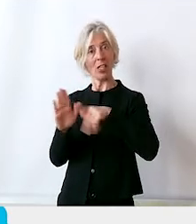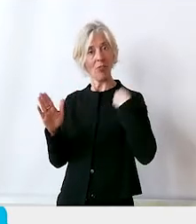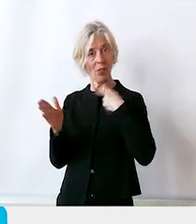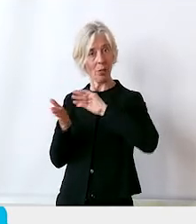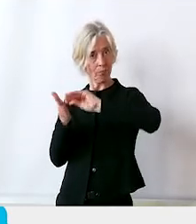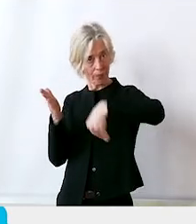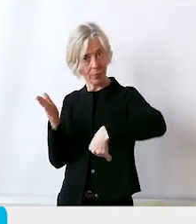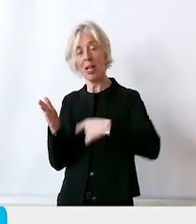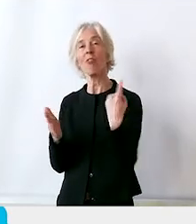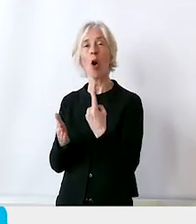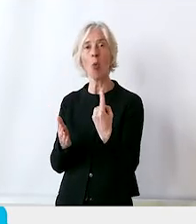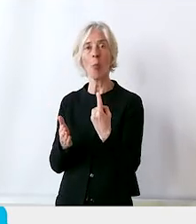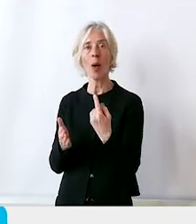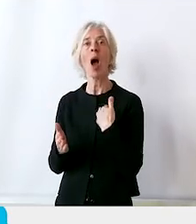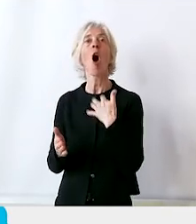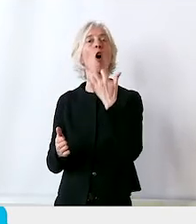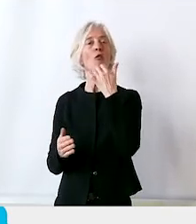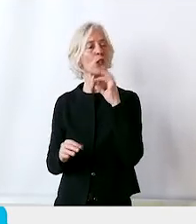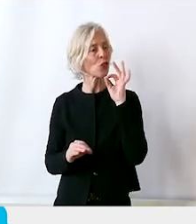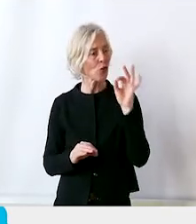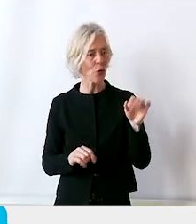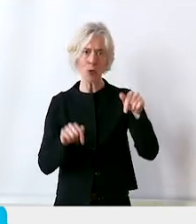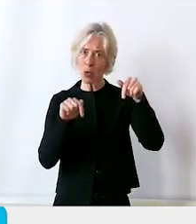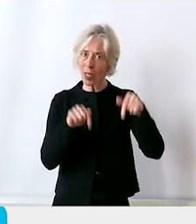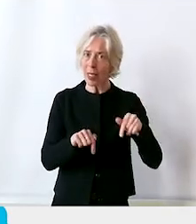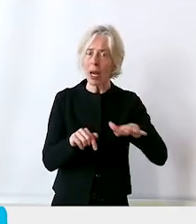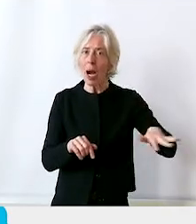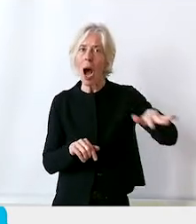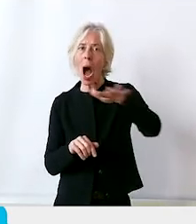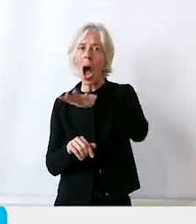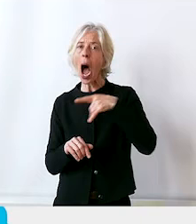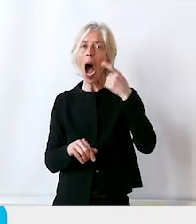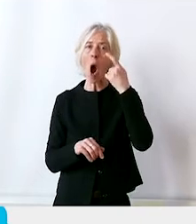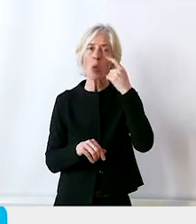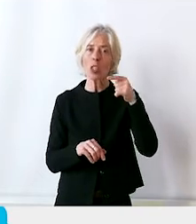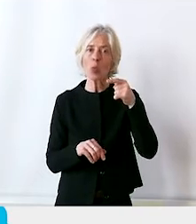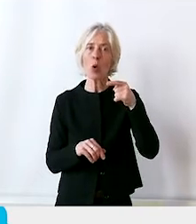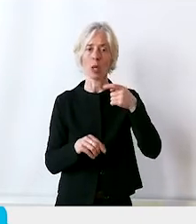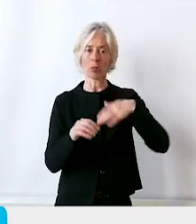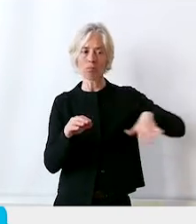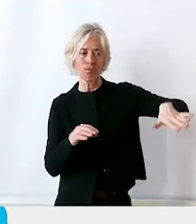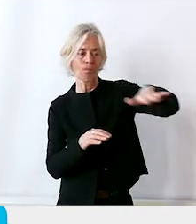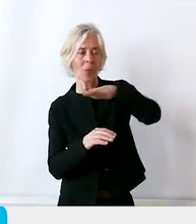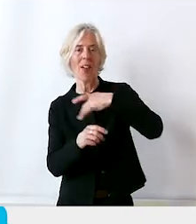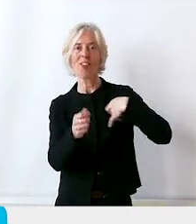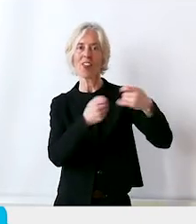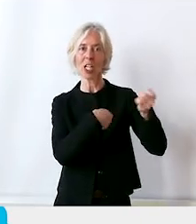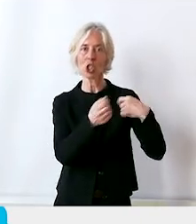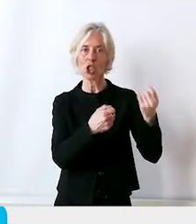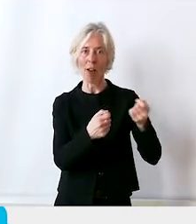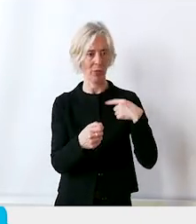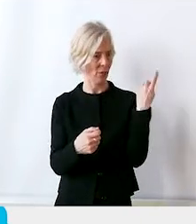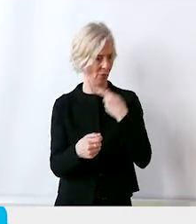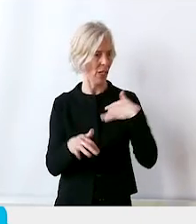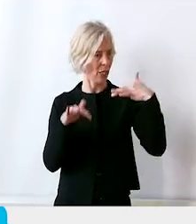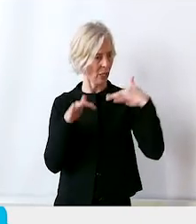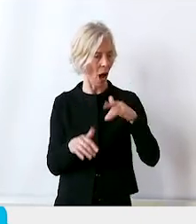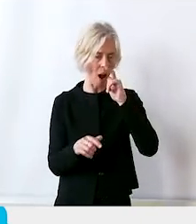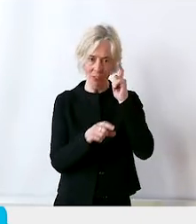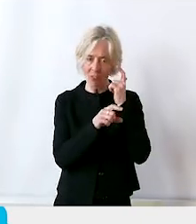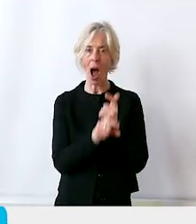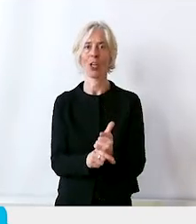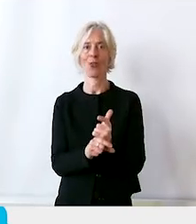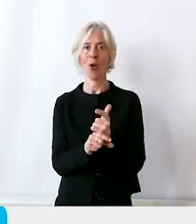der regionalen Wirtschaft in Augsburg unserer gesellschaftlichen Verantwortung nachkommen und für eine nachhaltige,